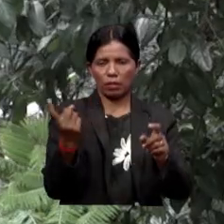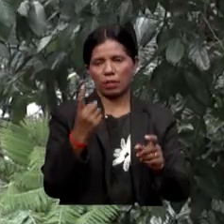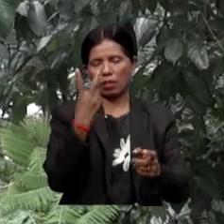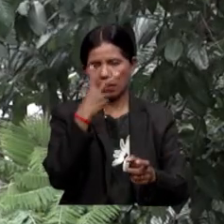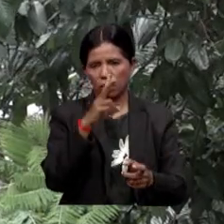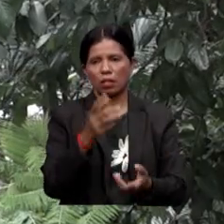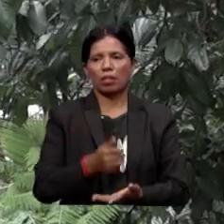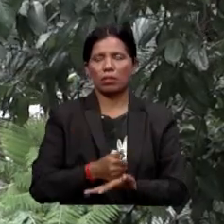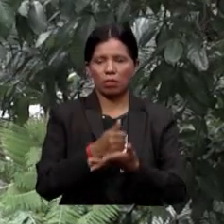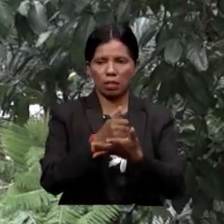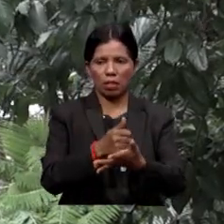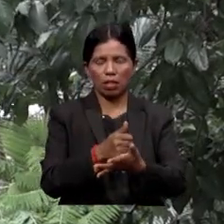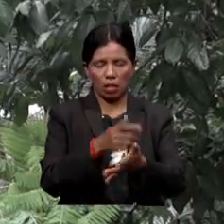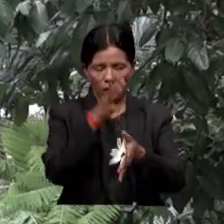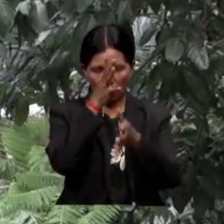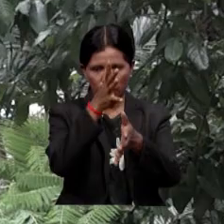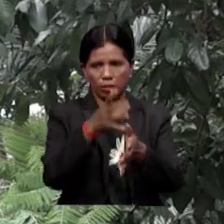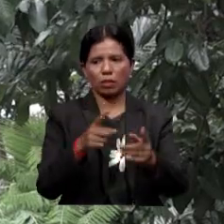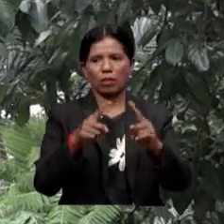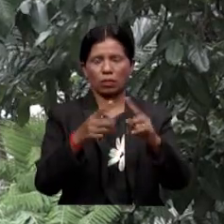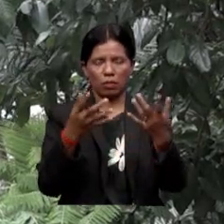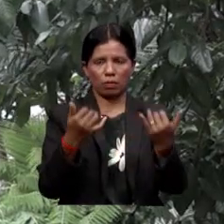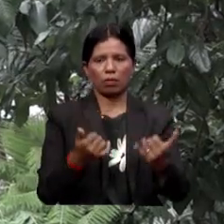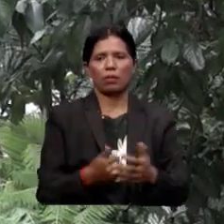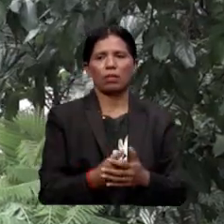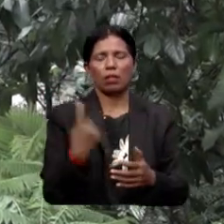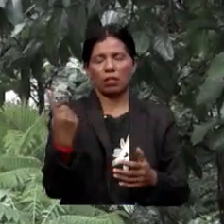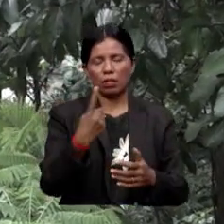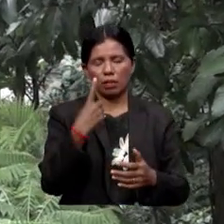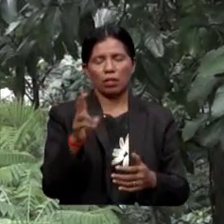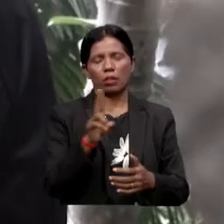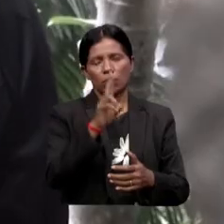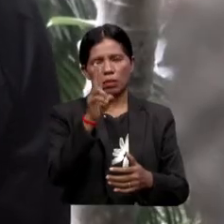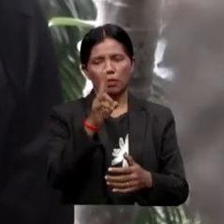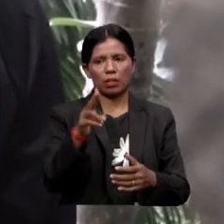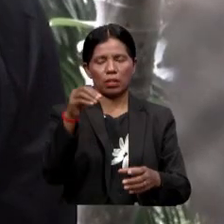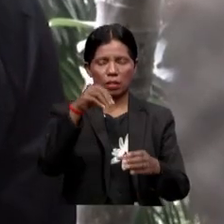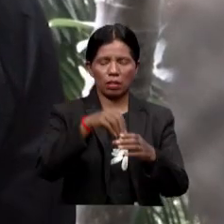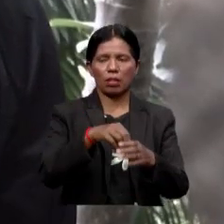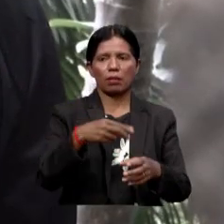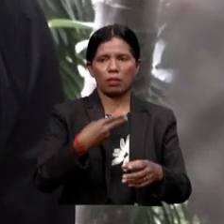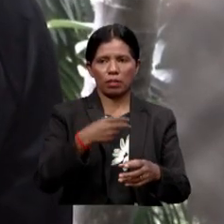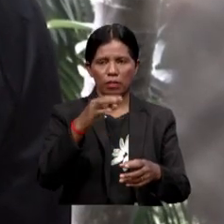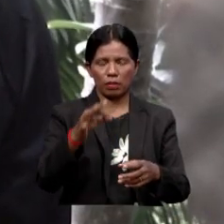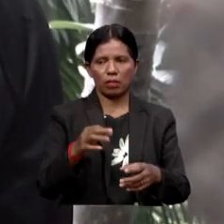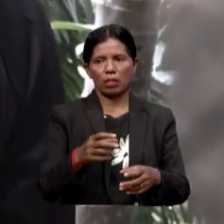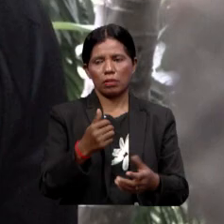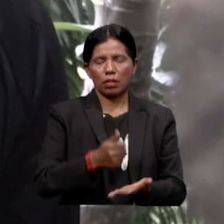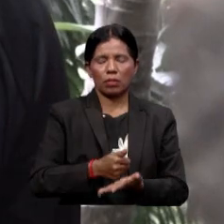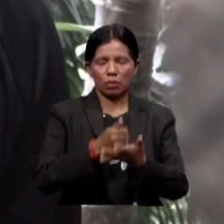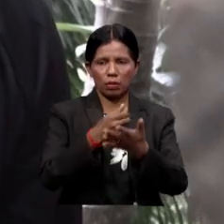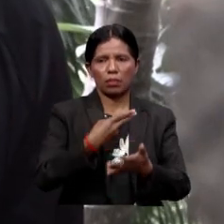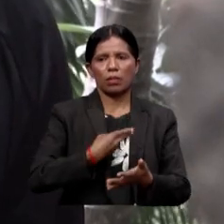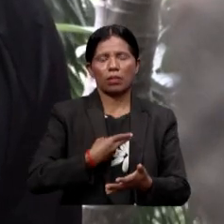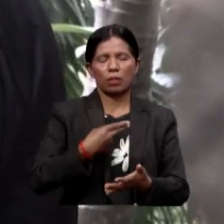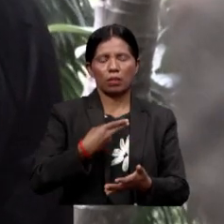ya. Nebe. To agora mas misi ujian afatin kateter. Tamat ni an seluruh ni bawa hospital. Pukai